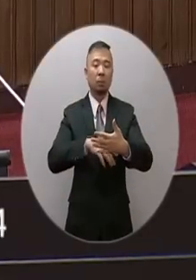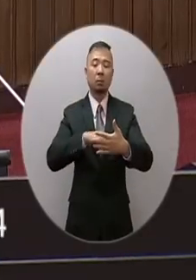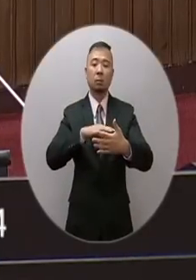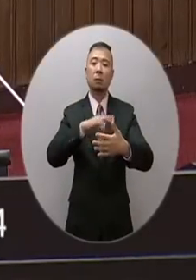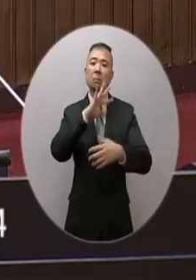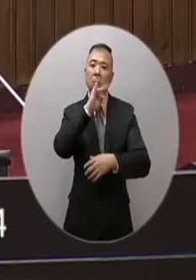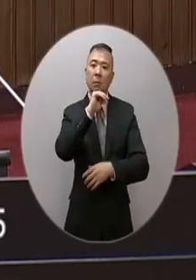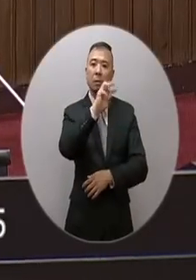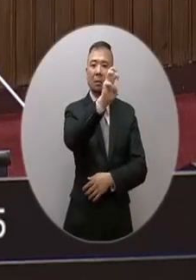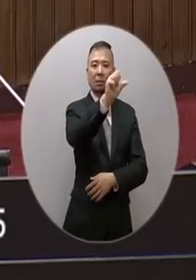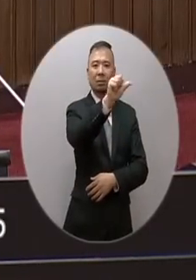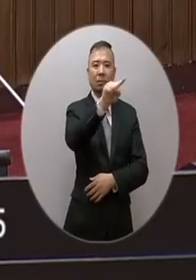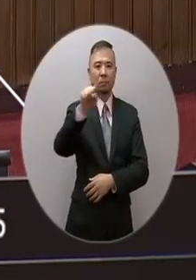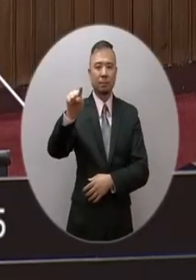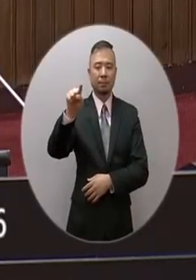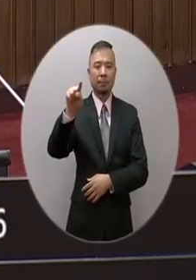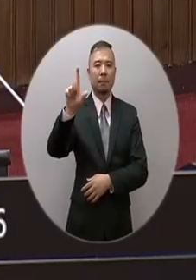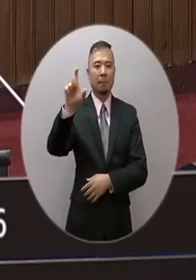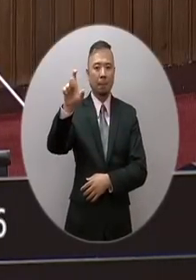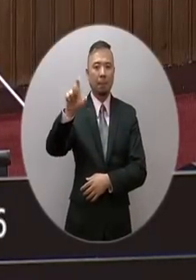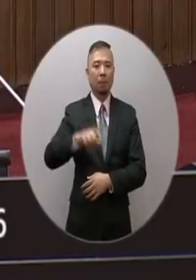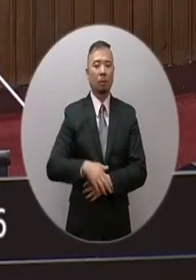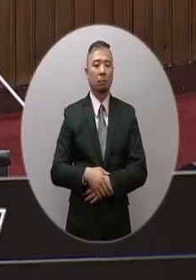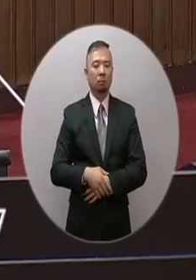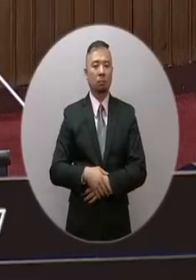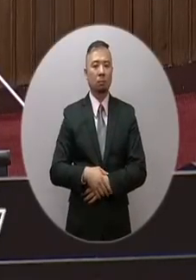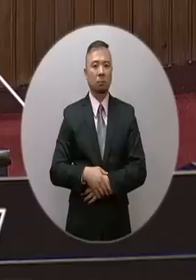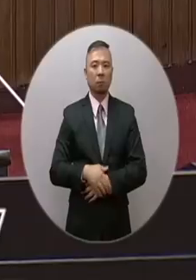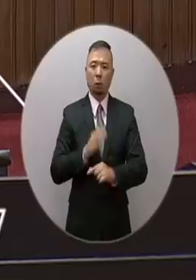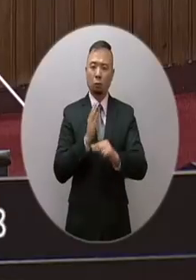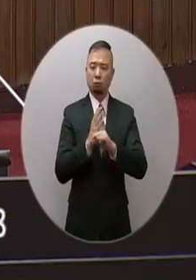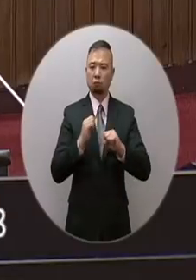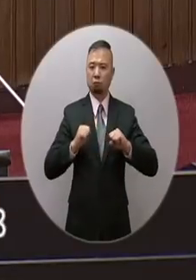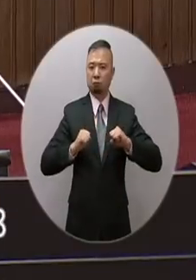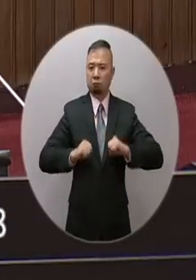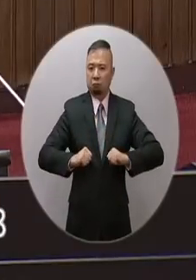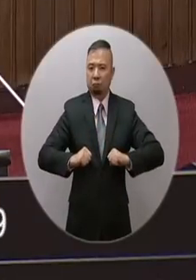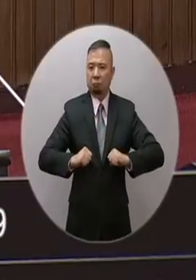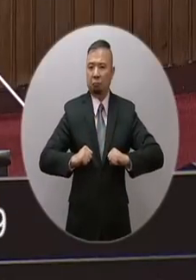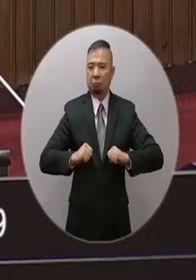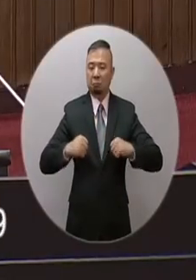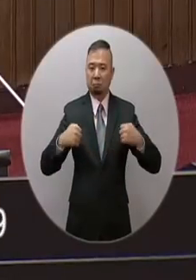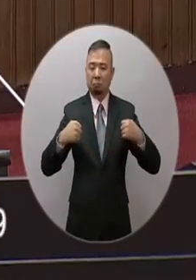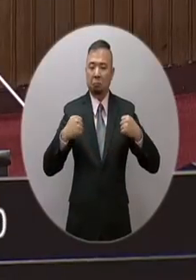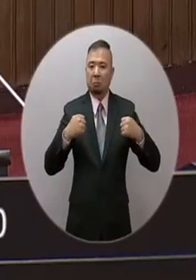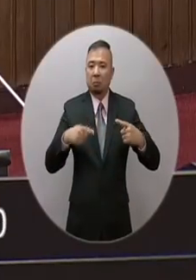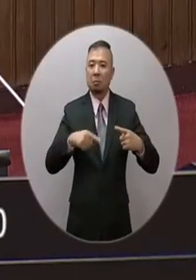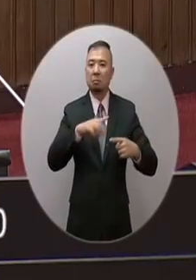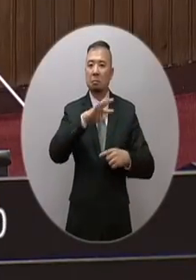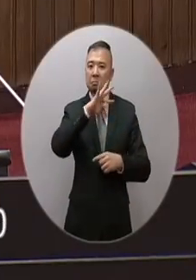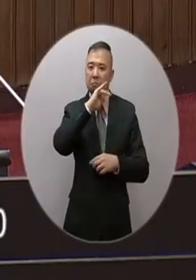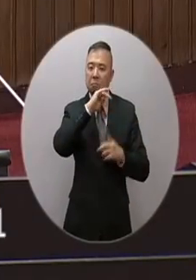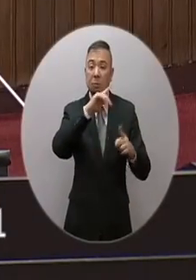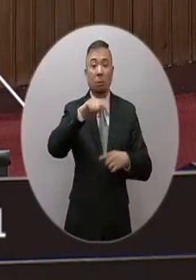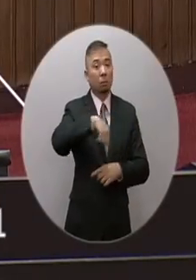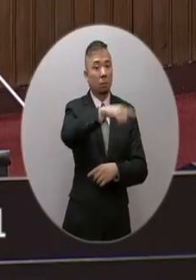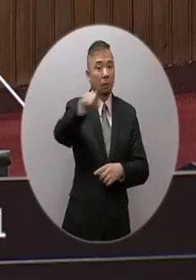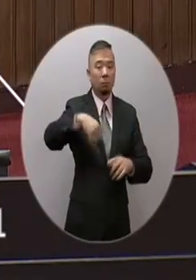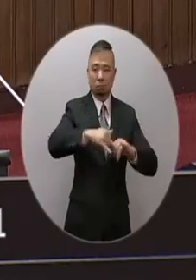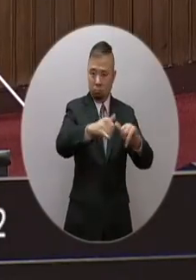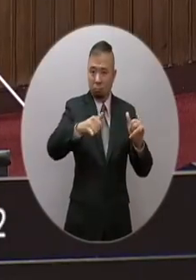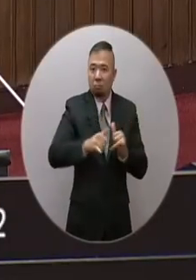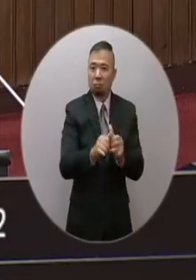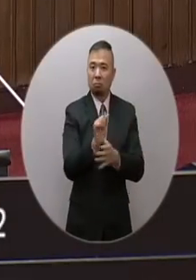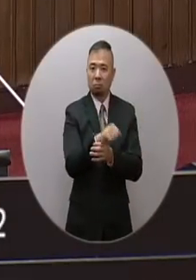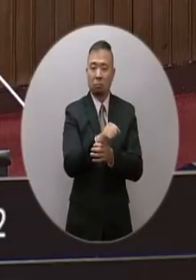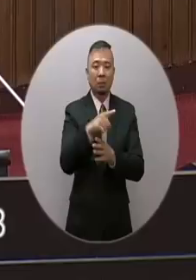35到60岁之间中壮年这个年龄层绝大多数的赞同。上一次总咨询，金平